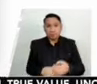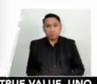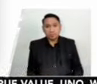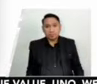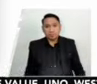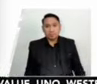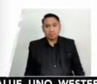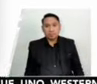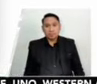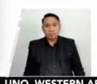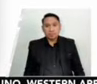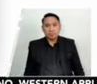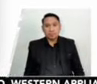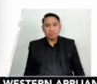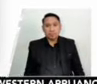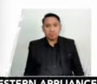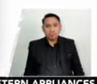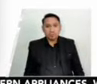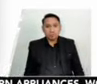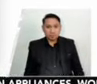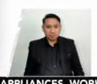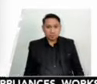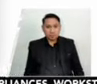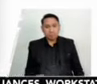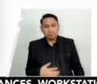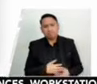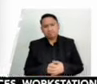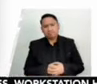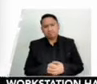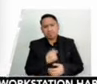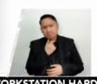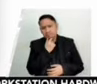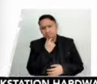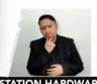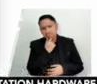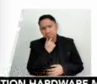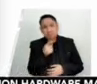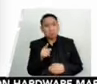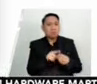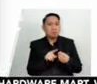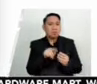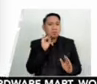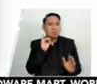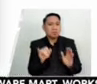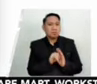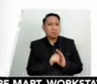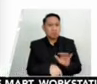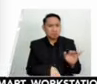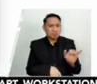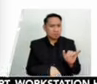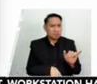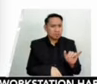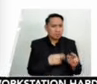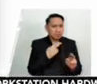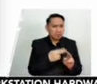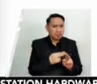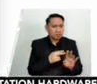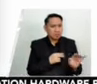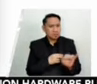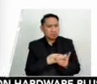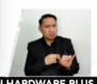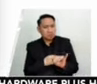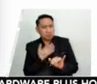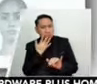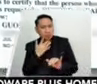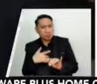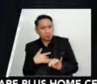aginaldo naiintriga man ang marami sa pagkatao ng babae kapangalan at ka-birthday ni Mayor Alice go pero